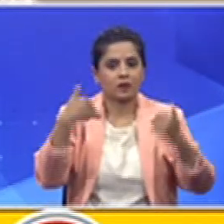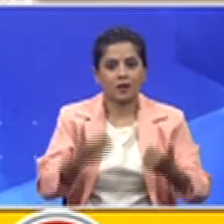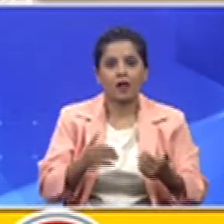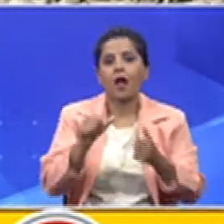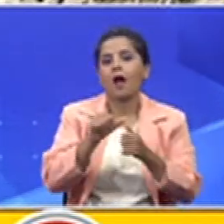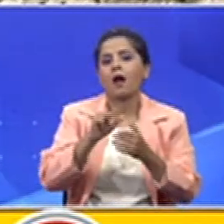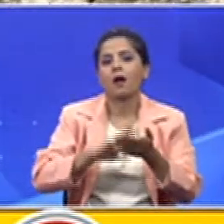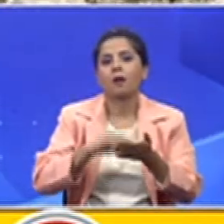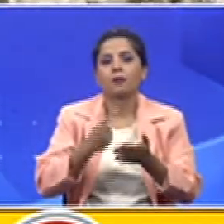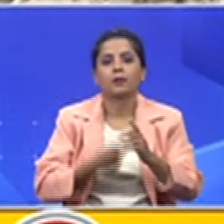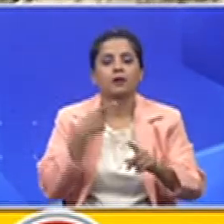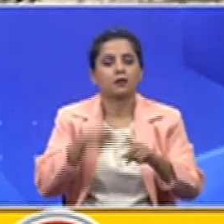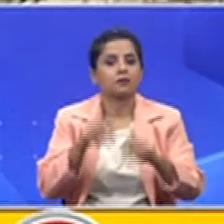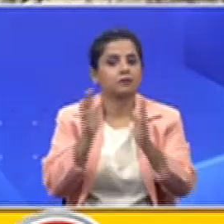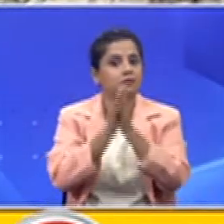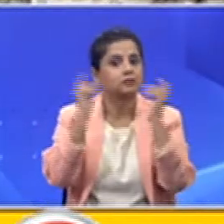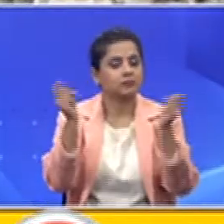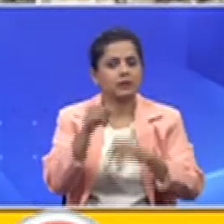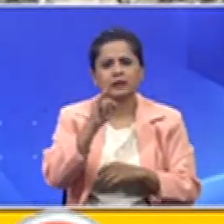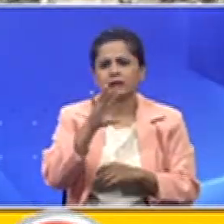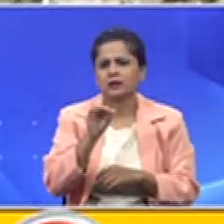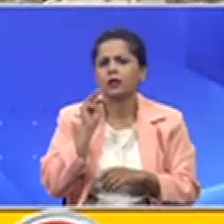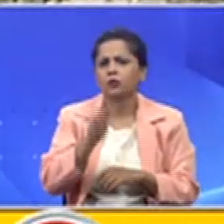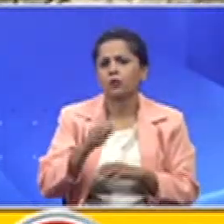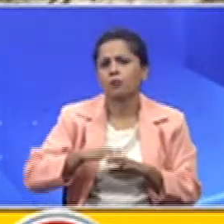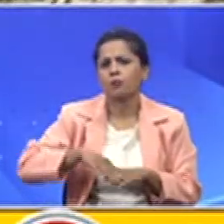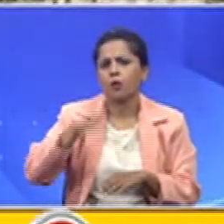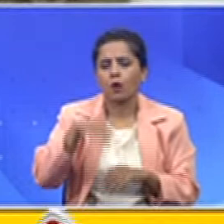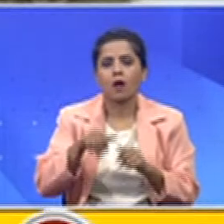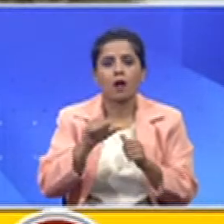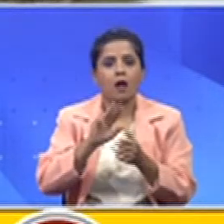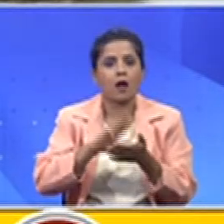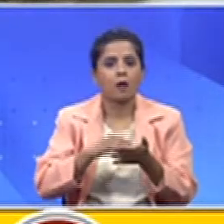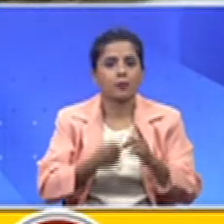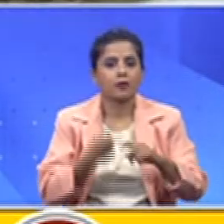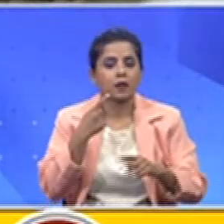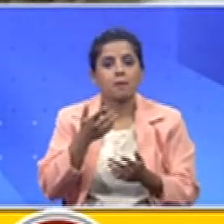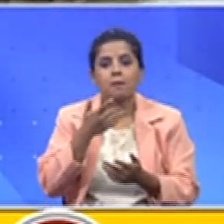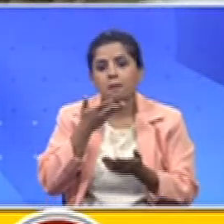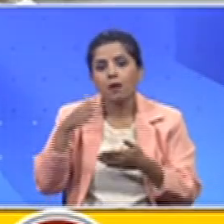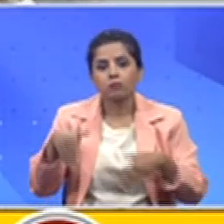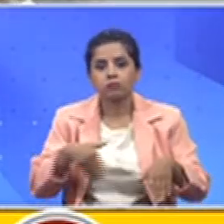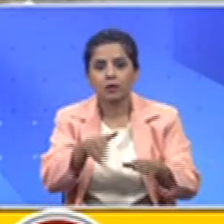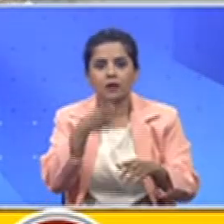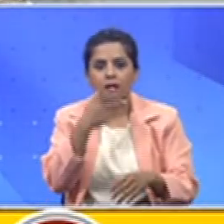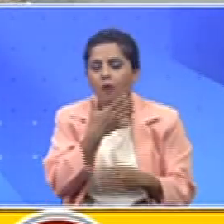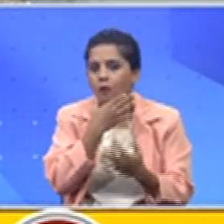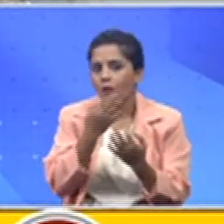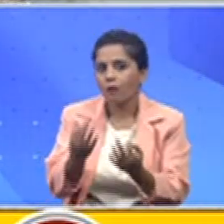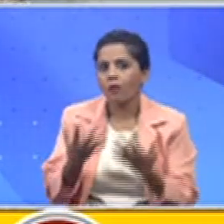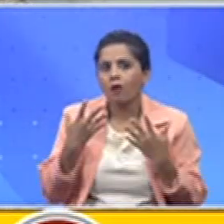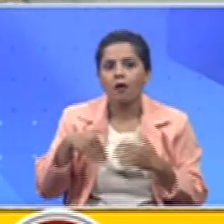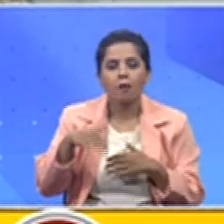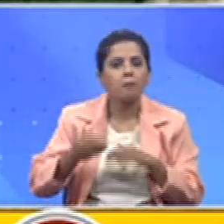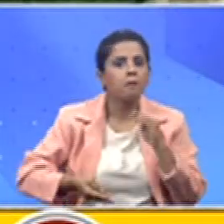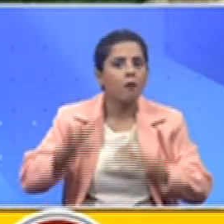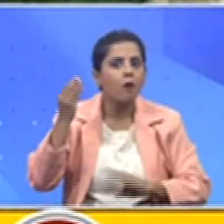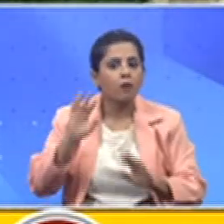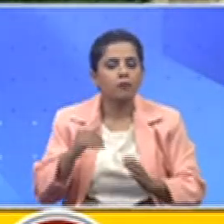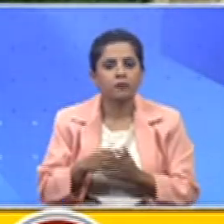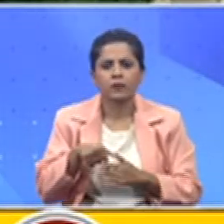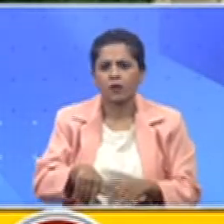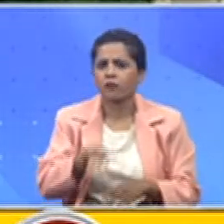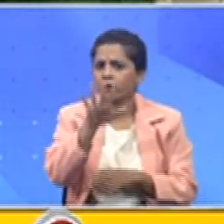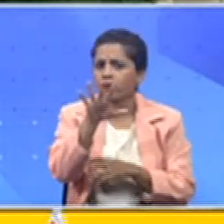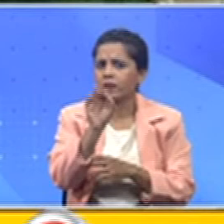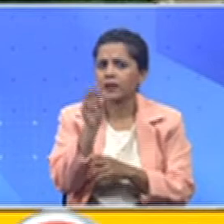के दौरान बने 60,000 से ज्यादा अमृत सरोवरों में भी रौनक बढ़ गई है। अभी